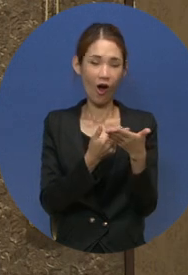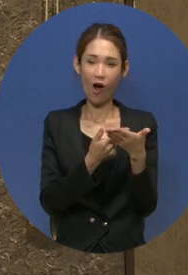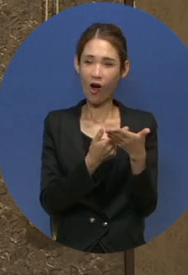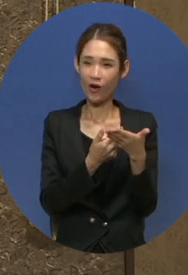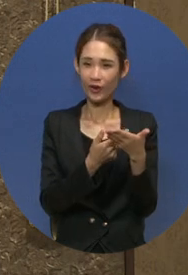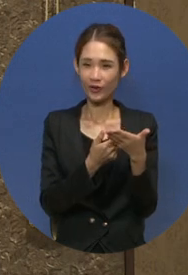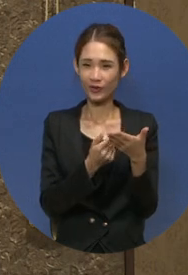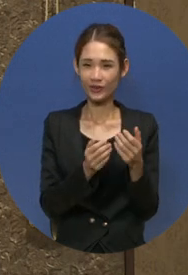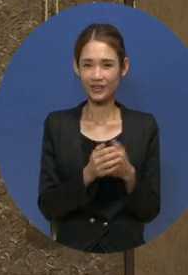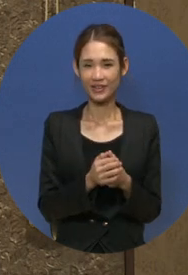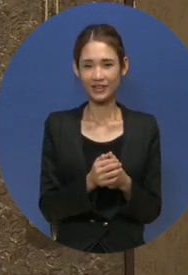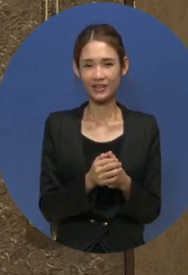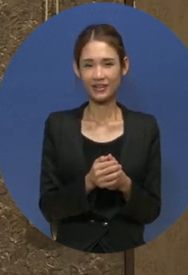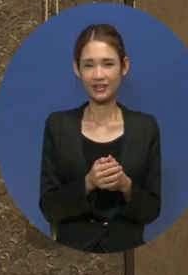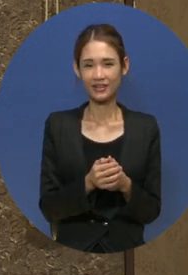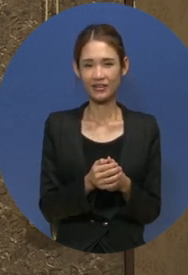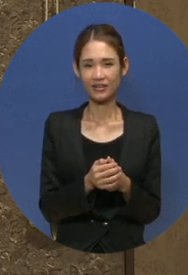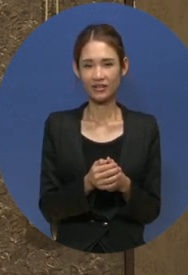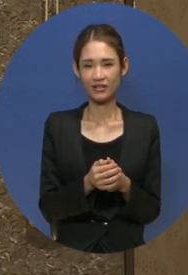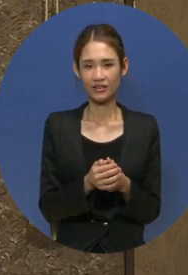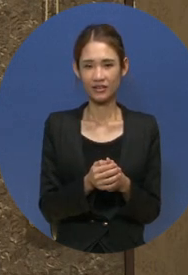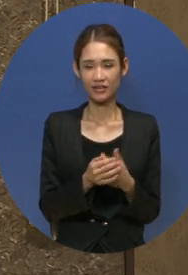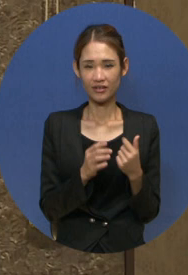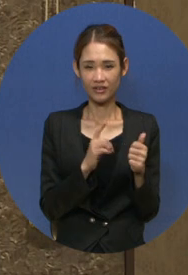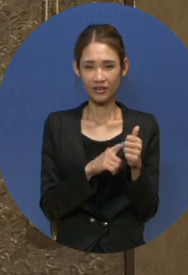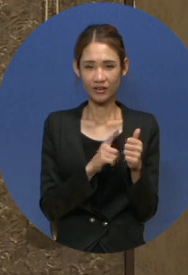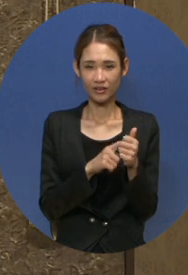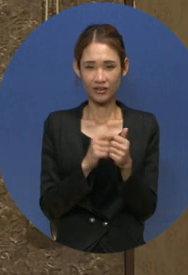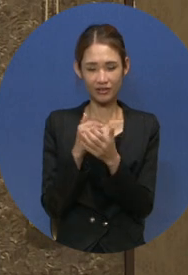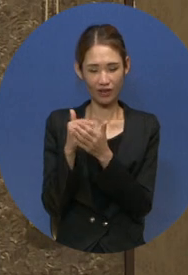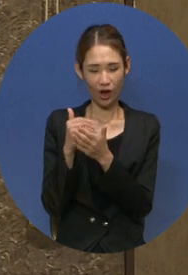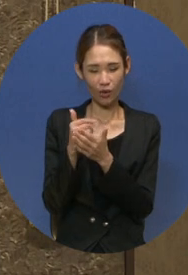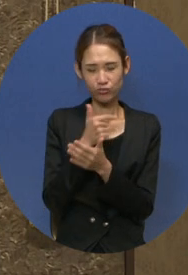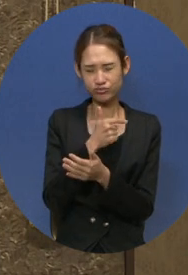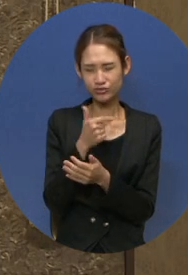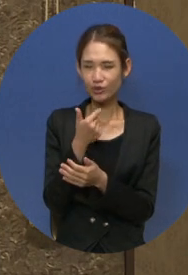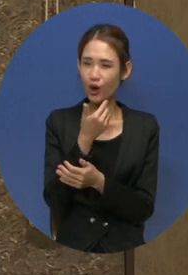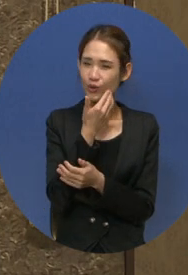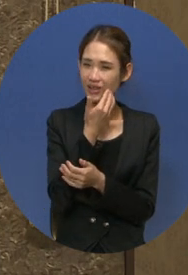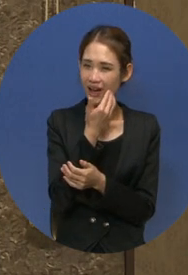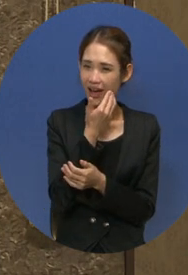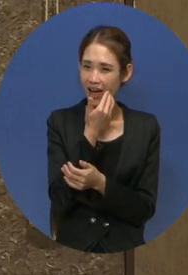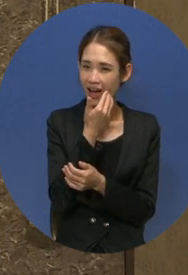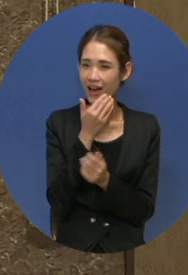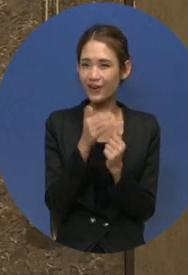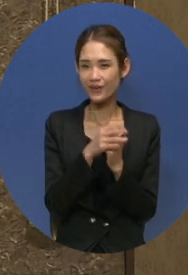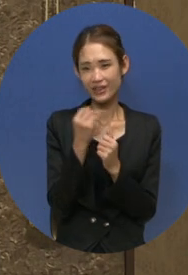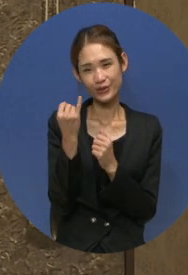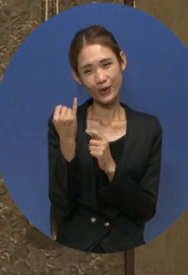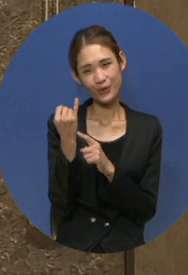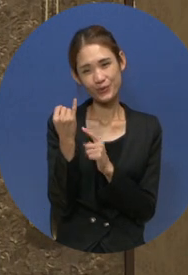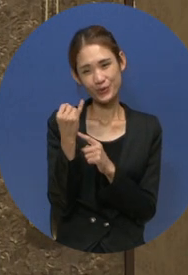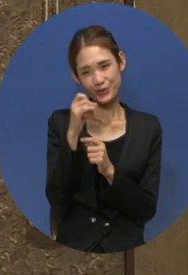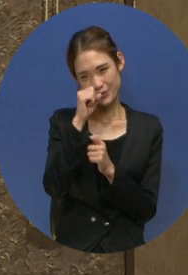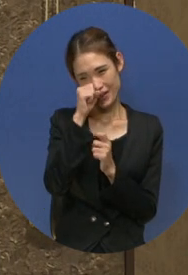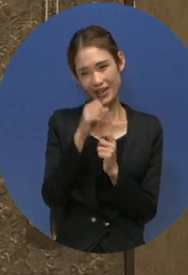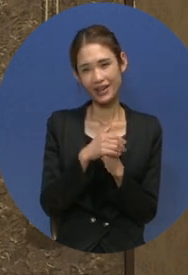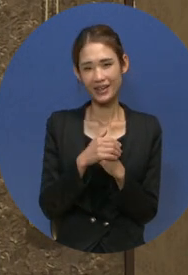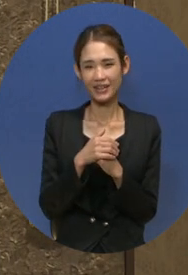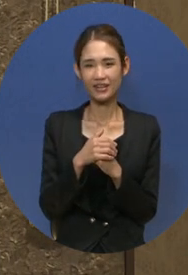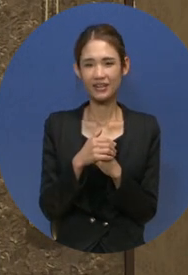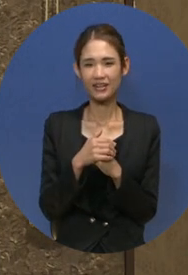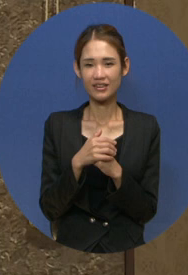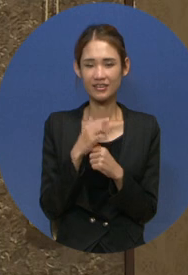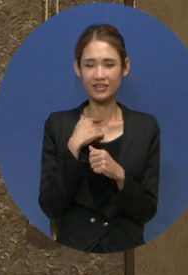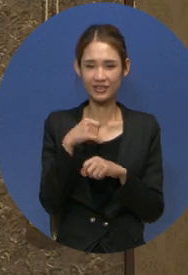거울이에요? 거울이에요. 너무 근데 귀엽다. 이분의 그 작품은 너무 이렇게 귀여워서 여성분들이 그러니까요. 좋아합니다. 저도 좋아하고요. 예. 그래서